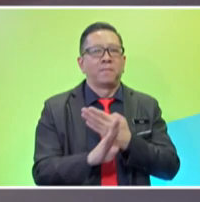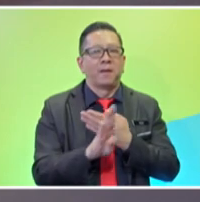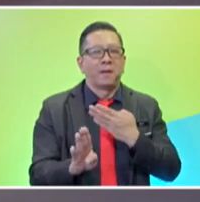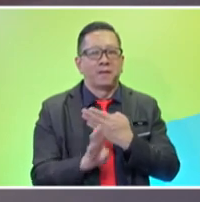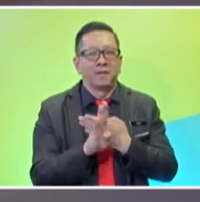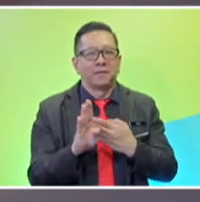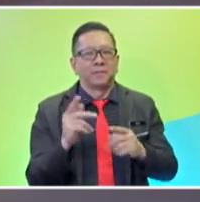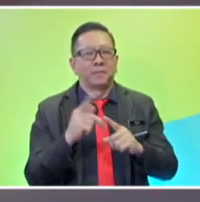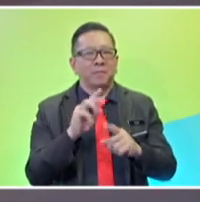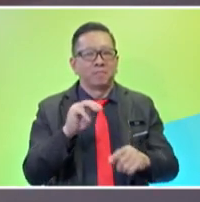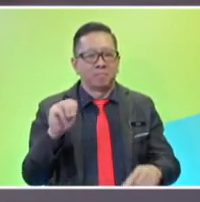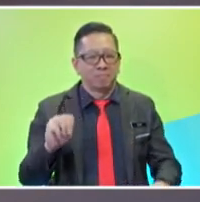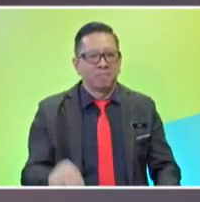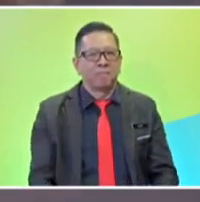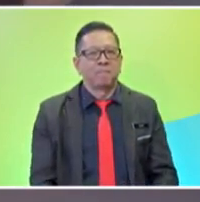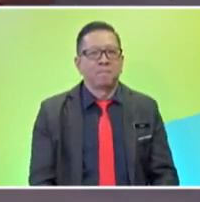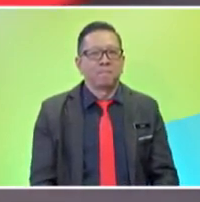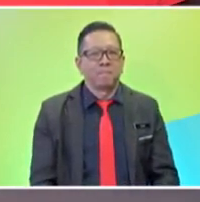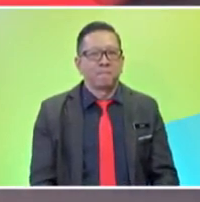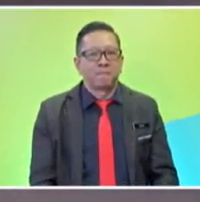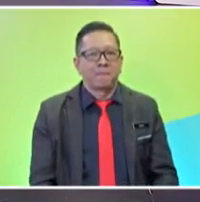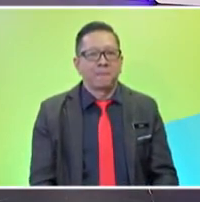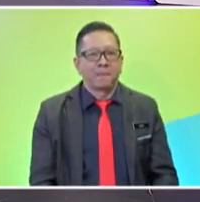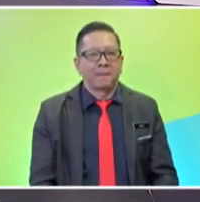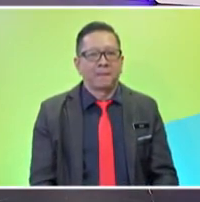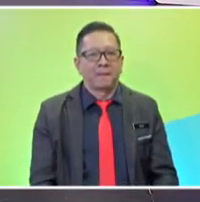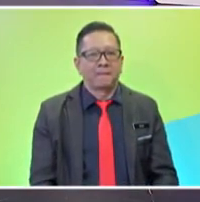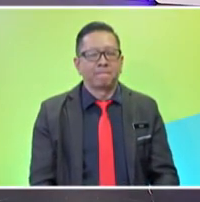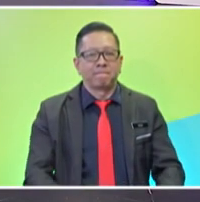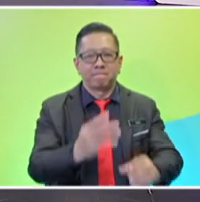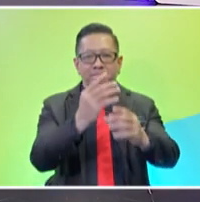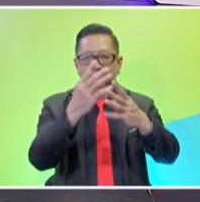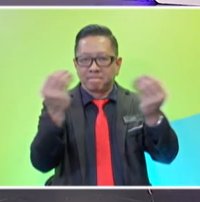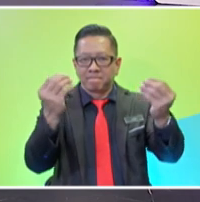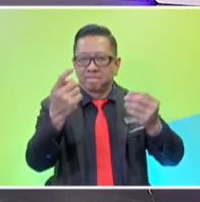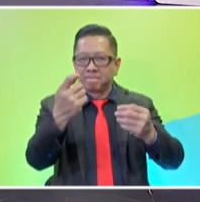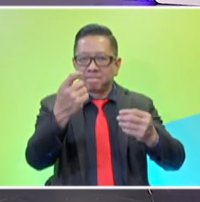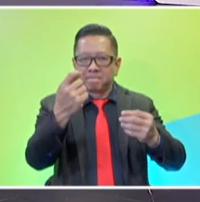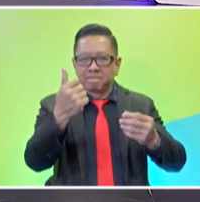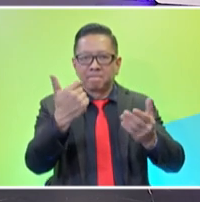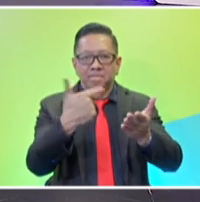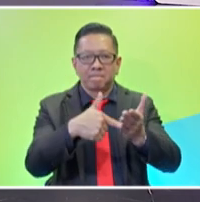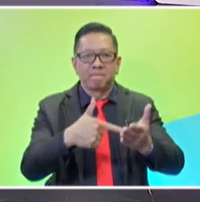Oke Baik siku oke itu saya kasih sedikit lagi bahan gitu oke